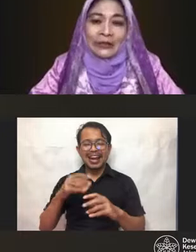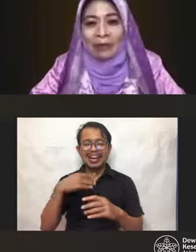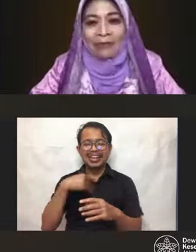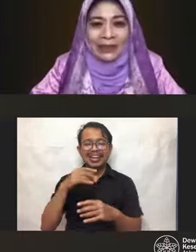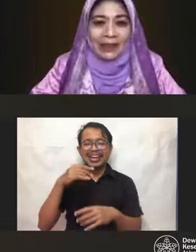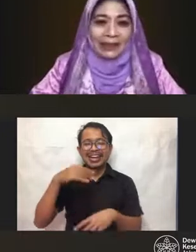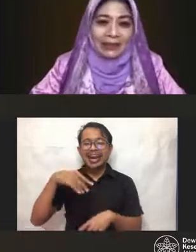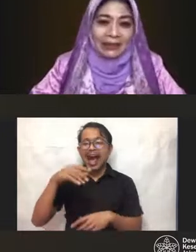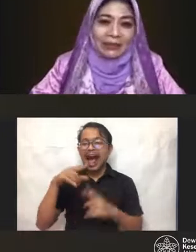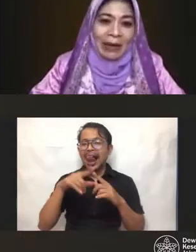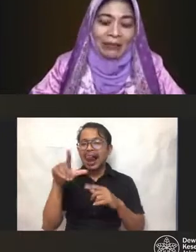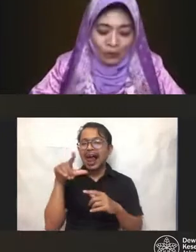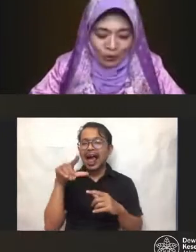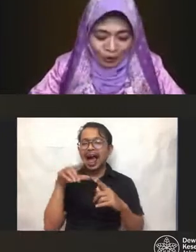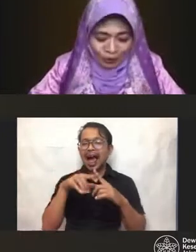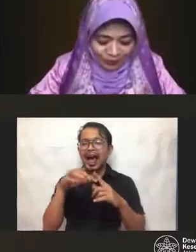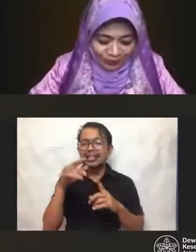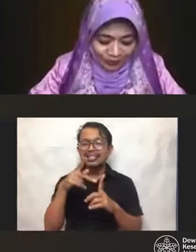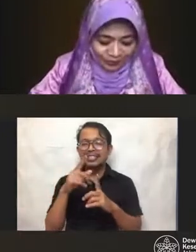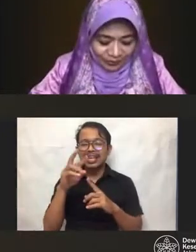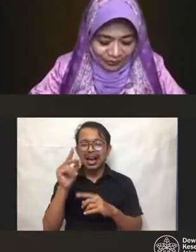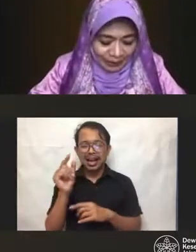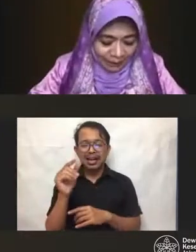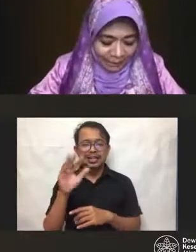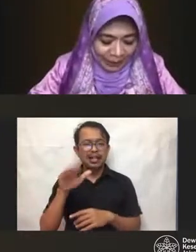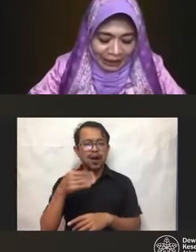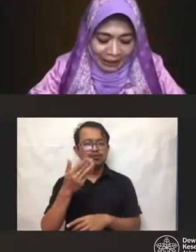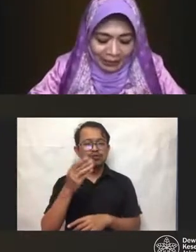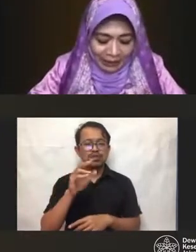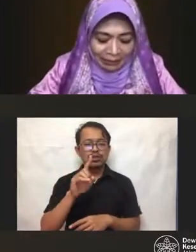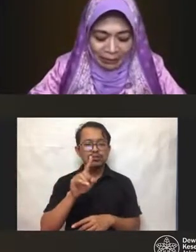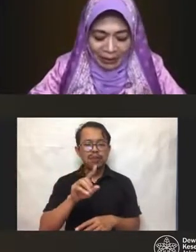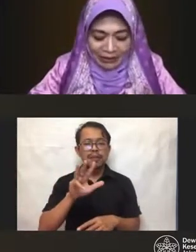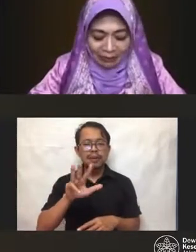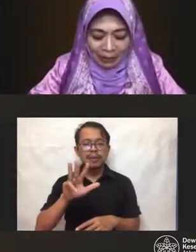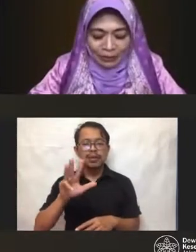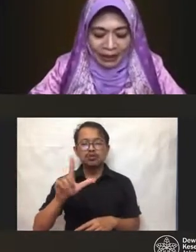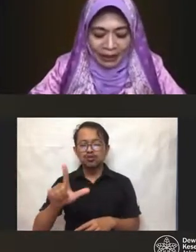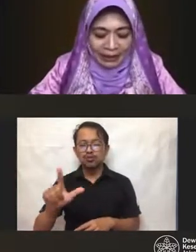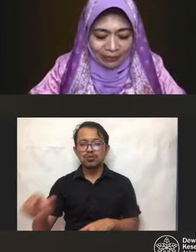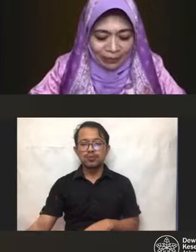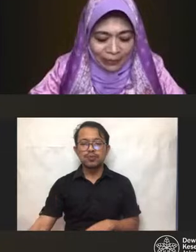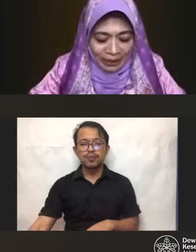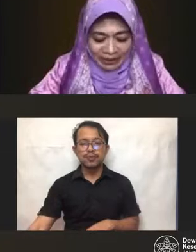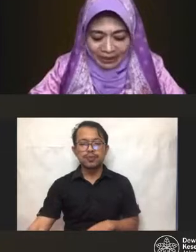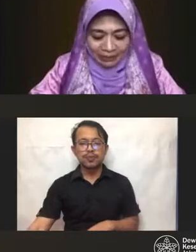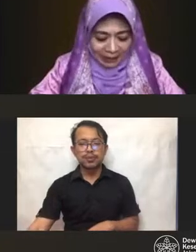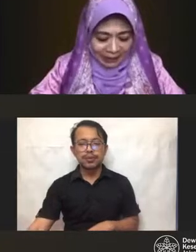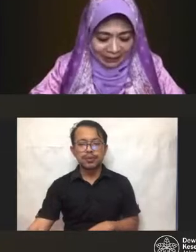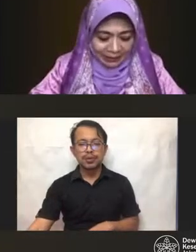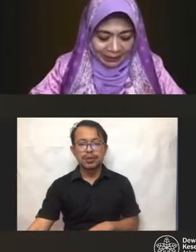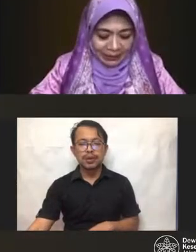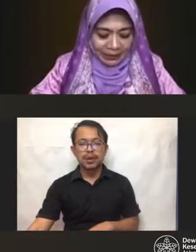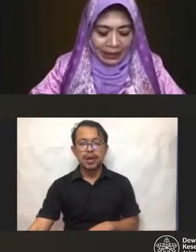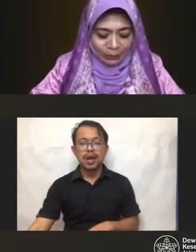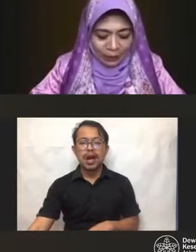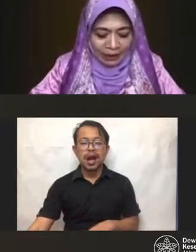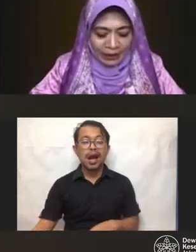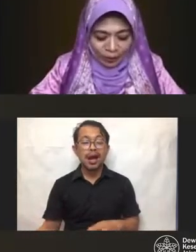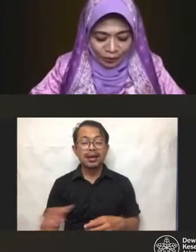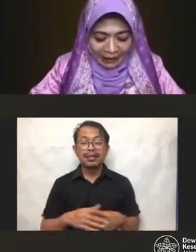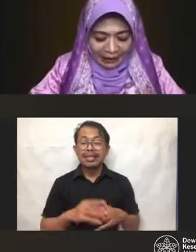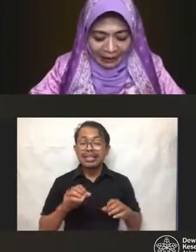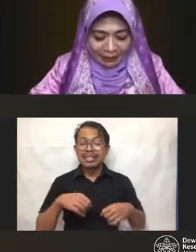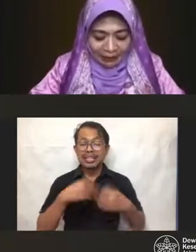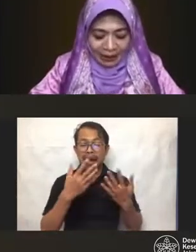tahun 1997. Islam datang membebaskan manusia dari semua sistem tiranik, despotik,